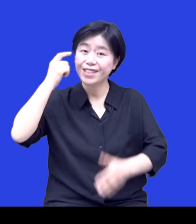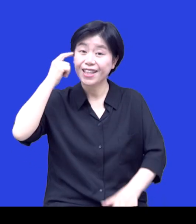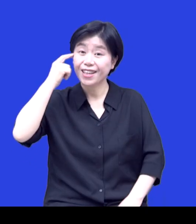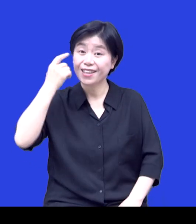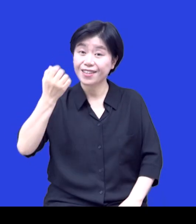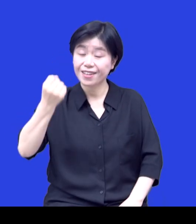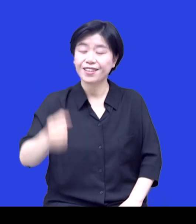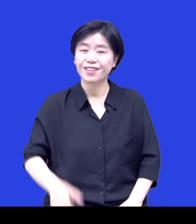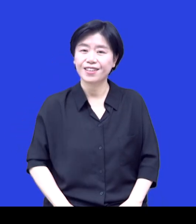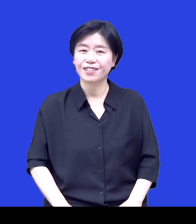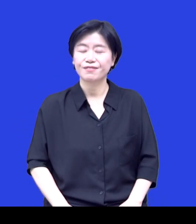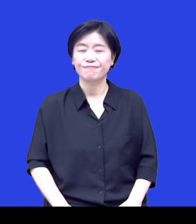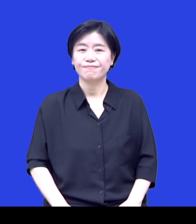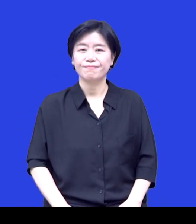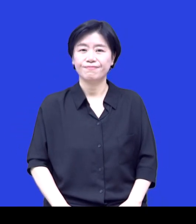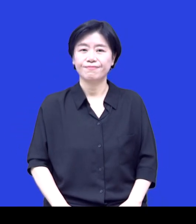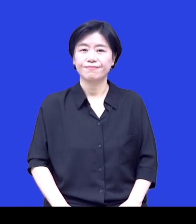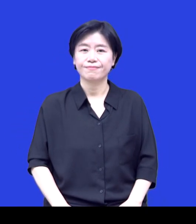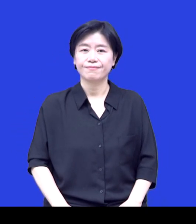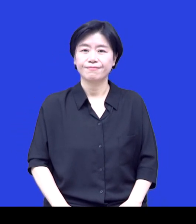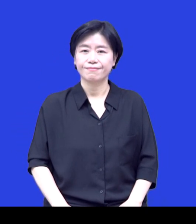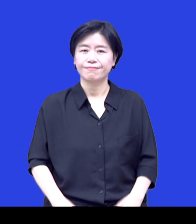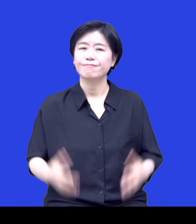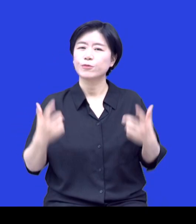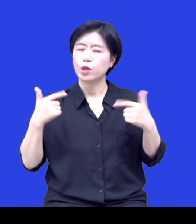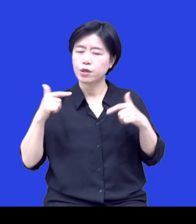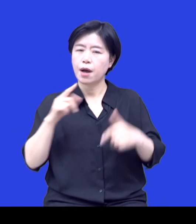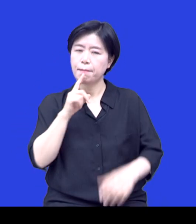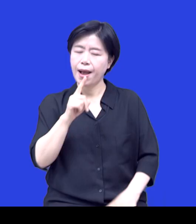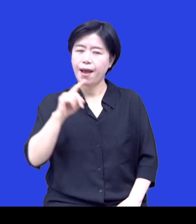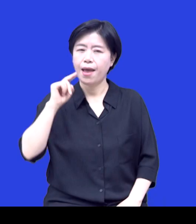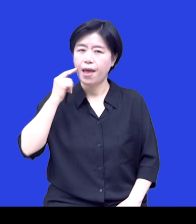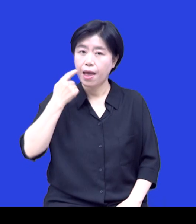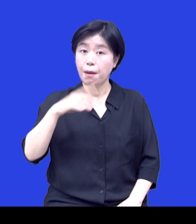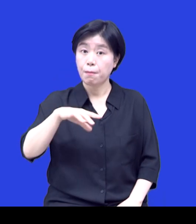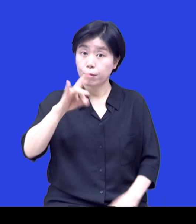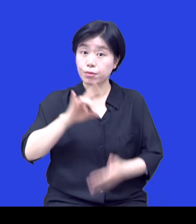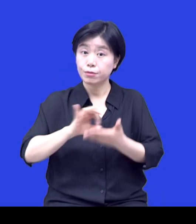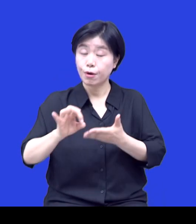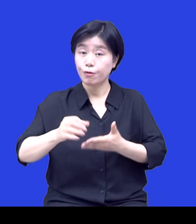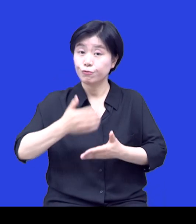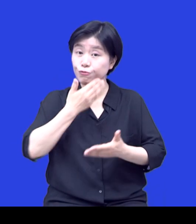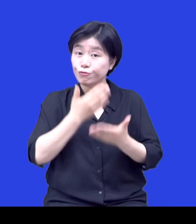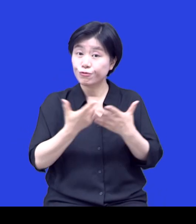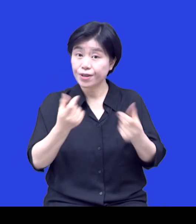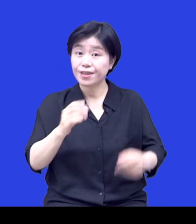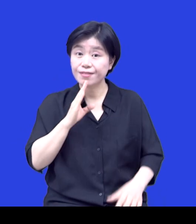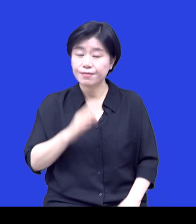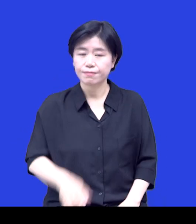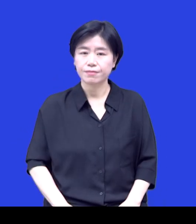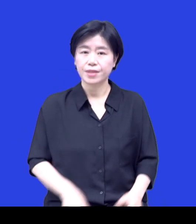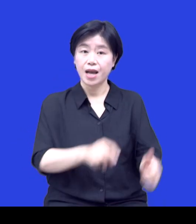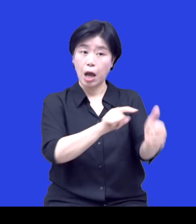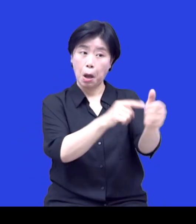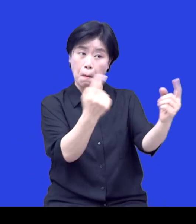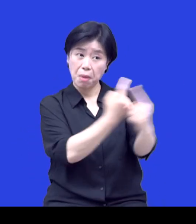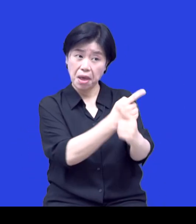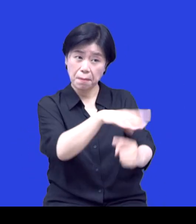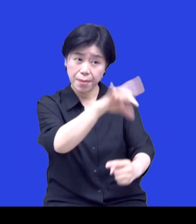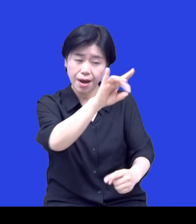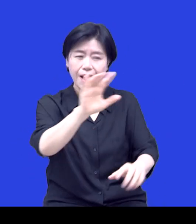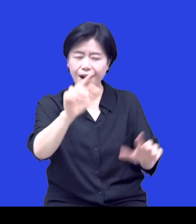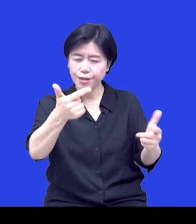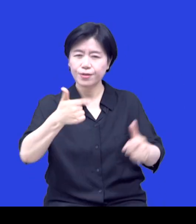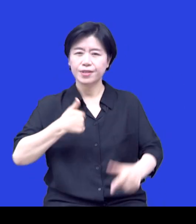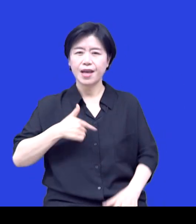생각하고 그래요. 그 사람을 대해하는 게 그렇죠. 매사에 그렇게 대하는 게 중요하겠다 그렇죠, 그런 생각이 그렇죠. 들었어요. 예, 상대방이 변하는 게 아니라 내가 먼저 내가 변해야 변- 언어가